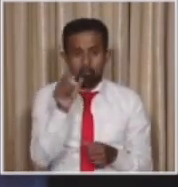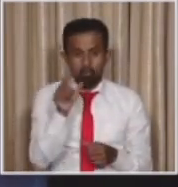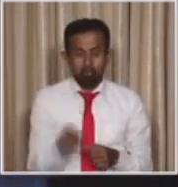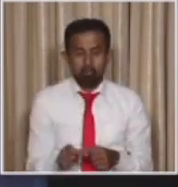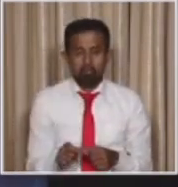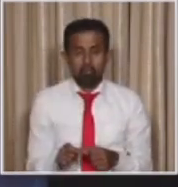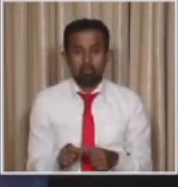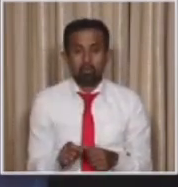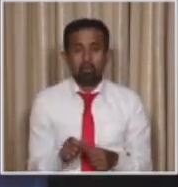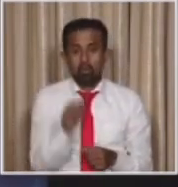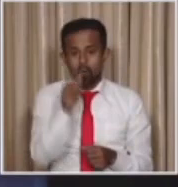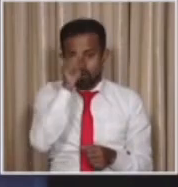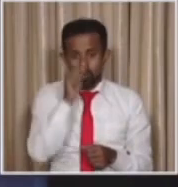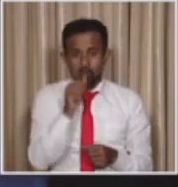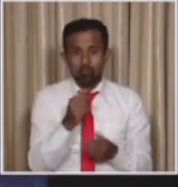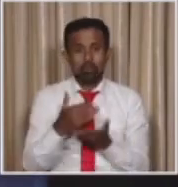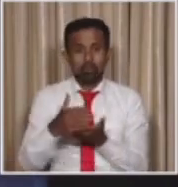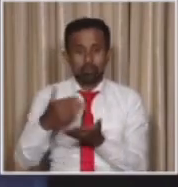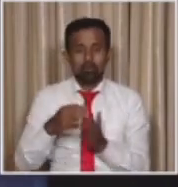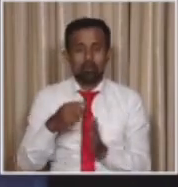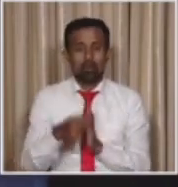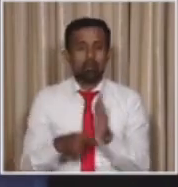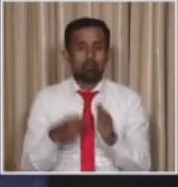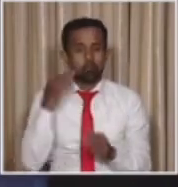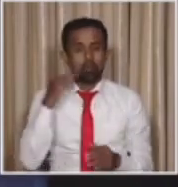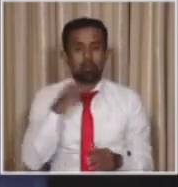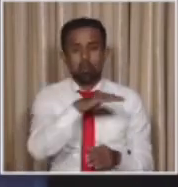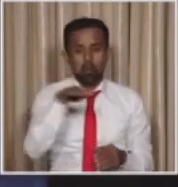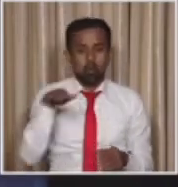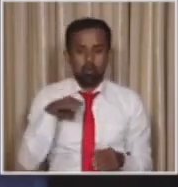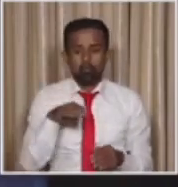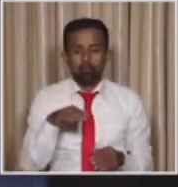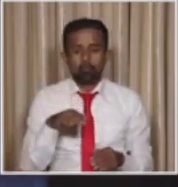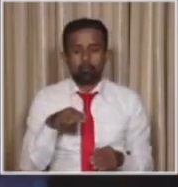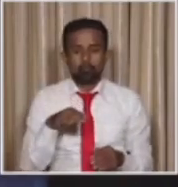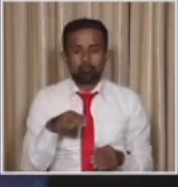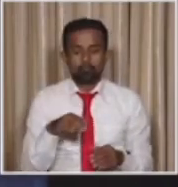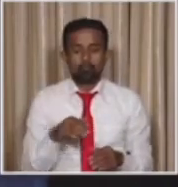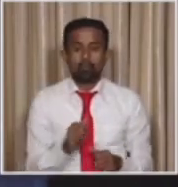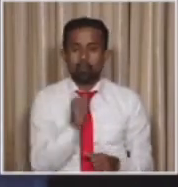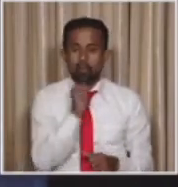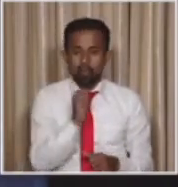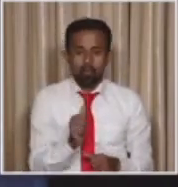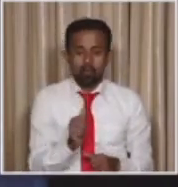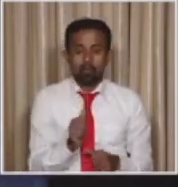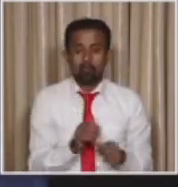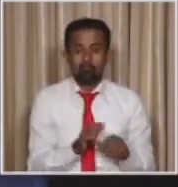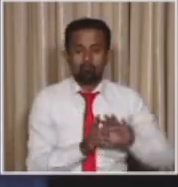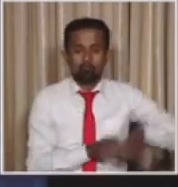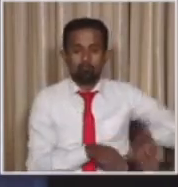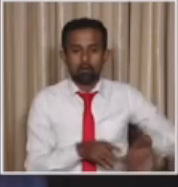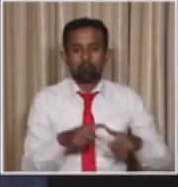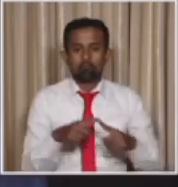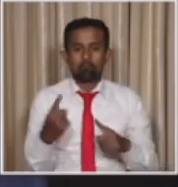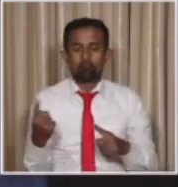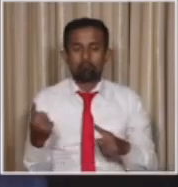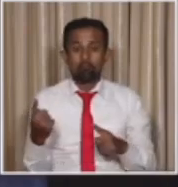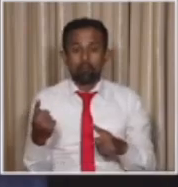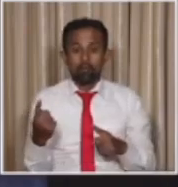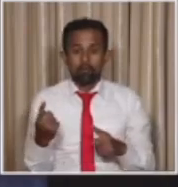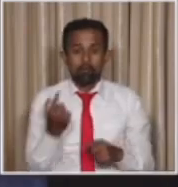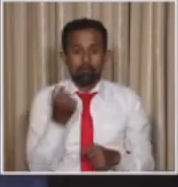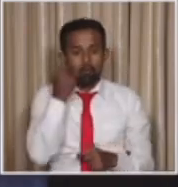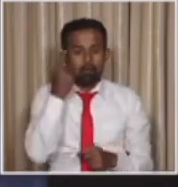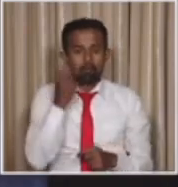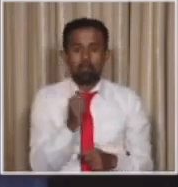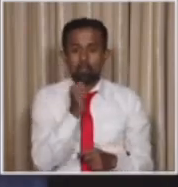ඒ හොරකමේ කොටස් ගෙවන්න මෙන්න මේ රටේ අහිංසක මිනිස්සුන්ට. සා මේ යථාර්ථය වහලා දාලා වෙන බෝඩ් ලෑලි වලින්